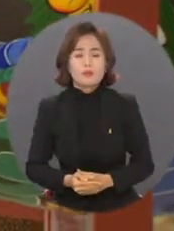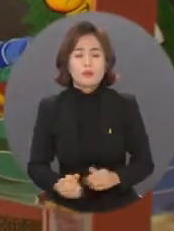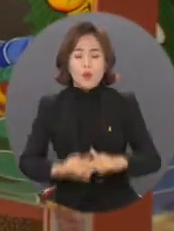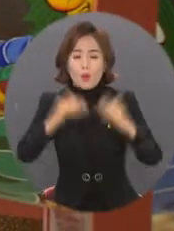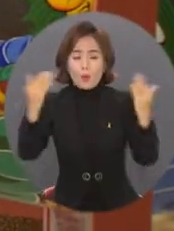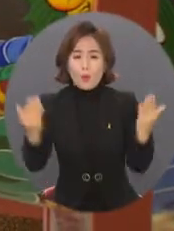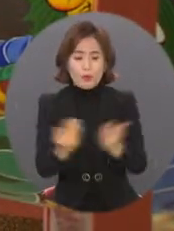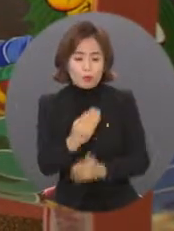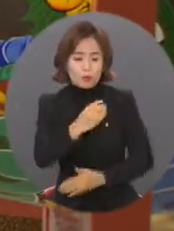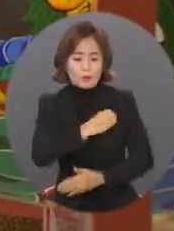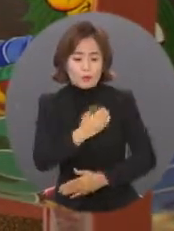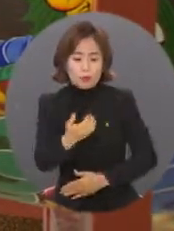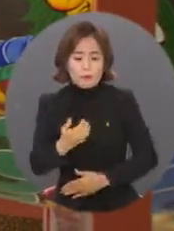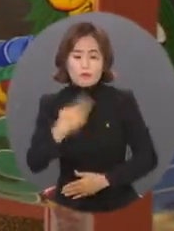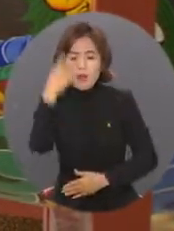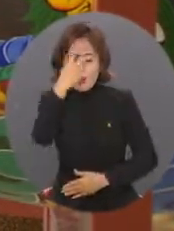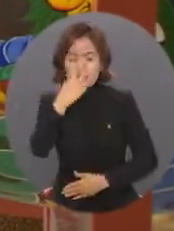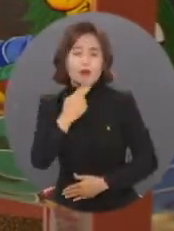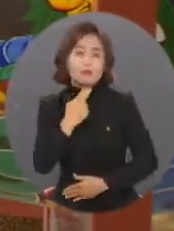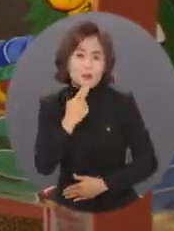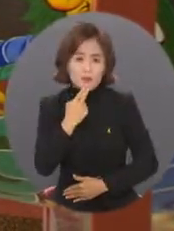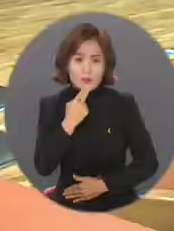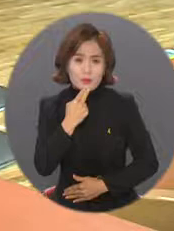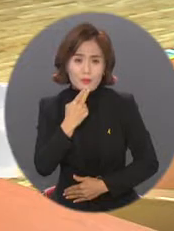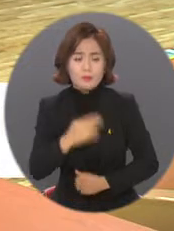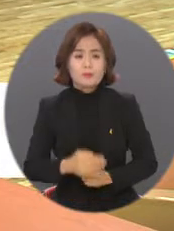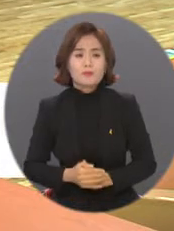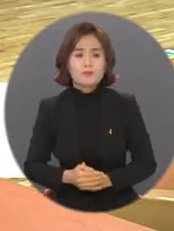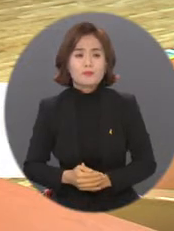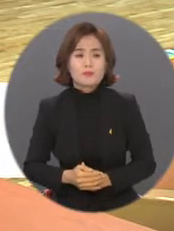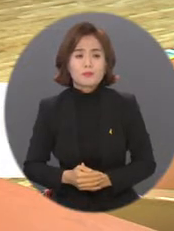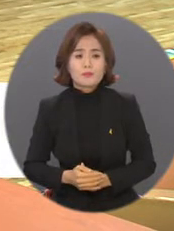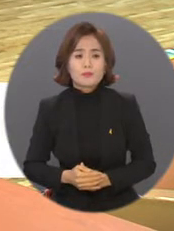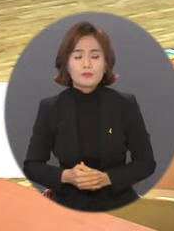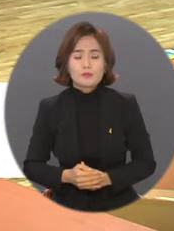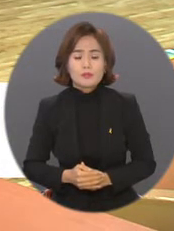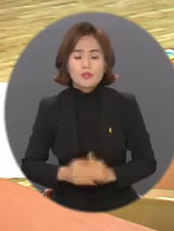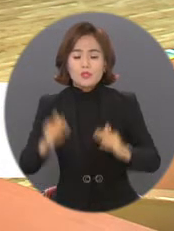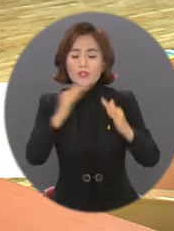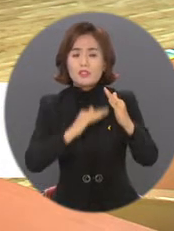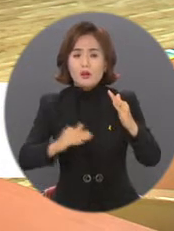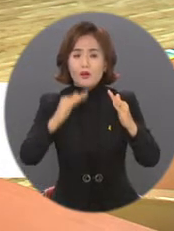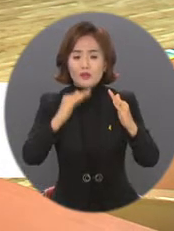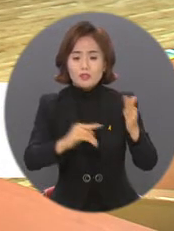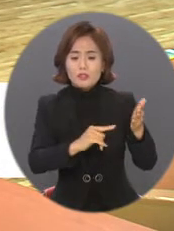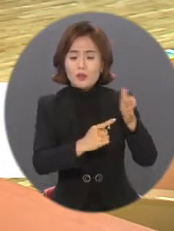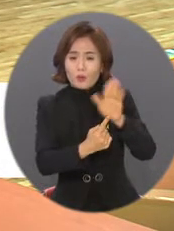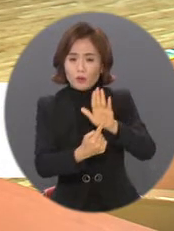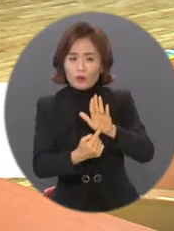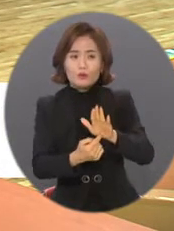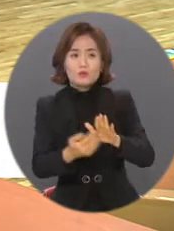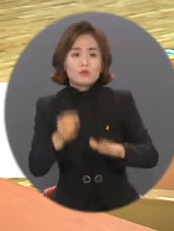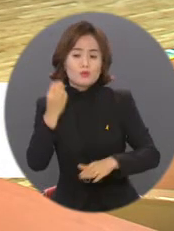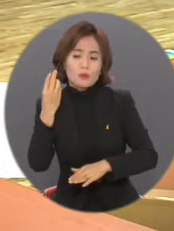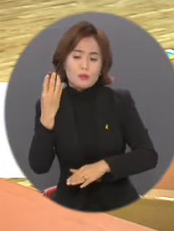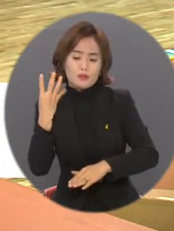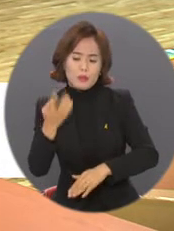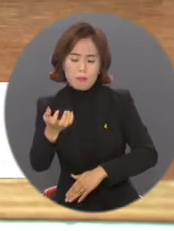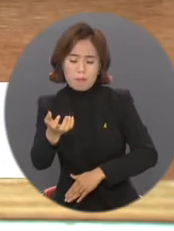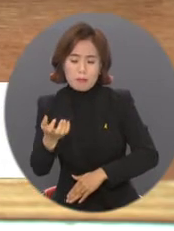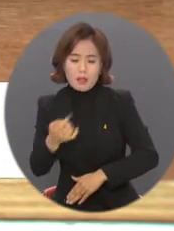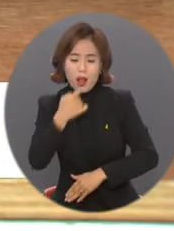전체 단원에 대한 선제 검사는 없었습니다 5 총 or power 싸